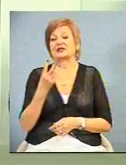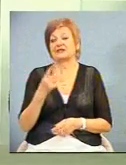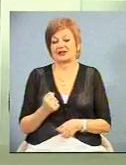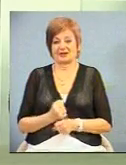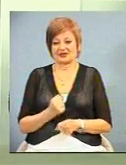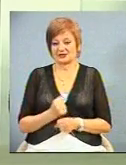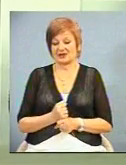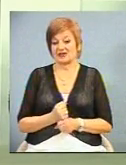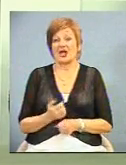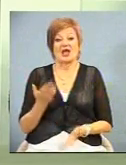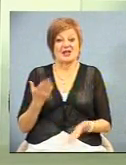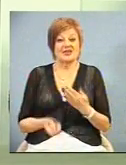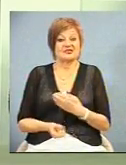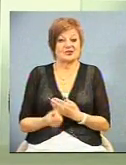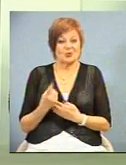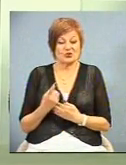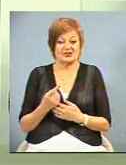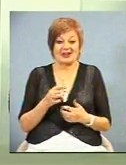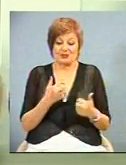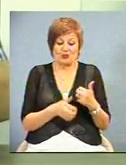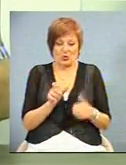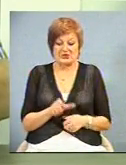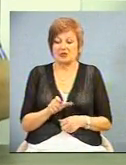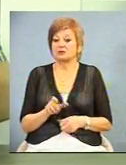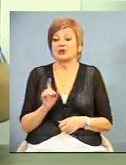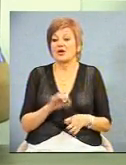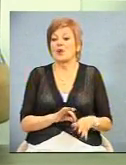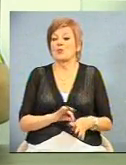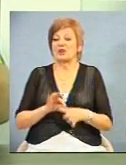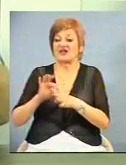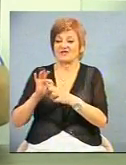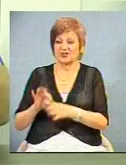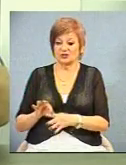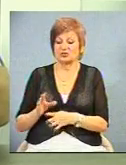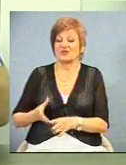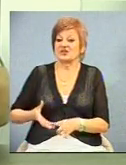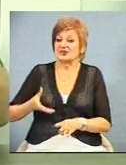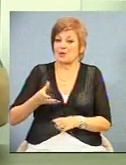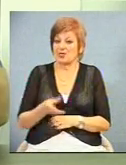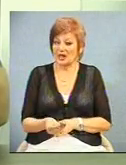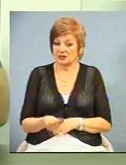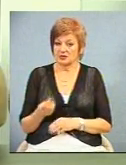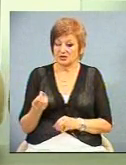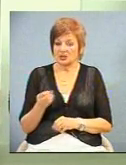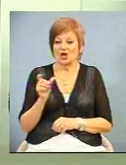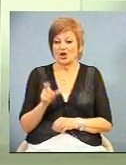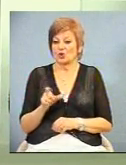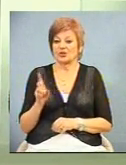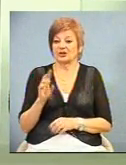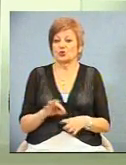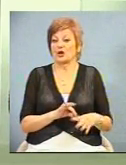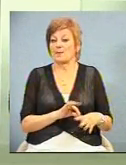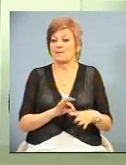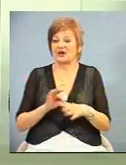сделает. Если появятся какие-то посредники, то они приведут, вы заплатите деньги людям, которые